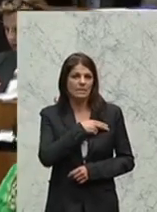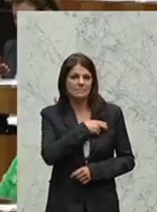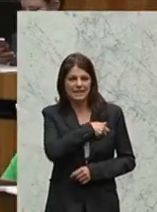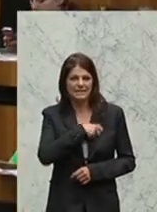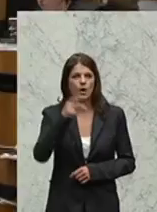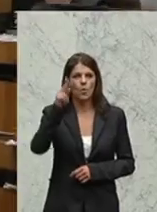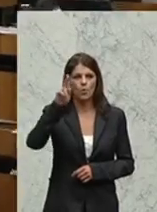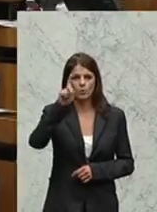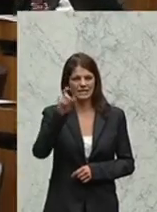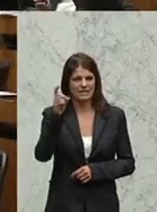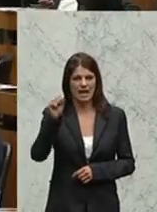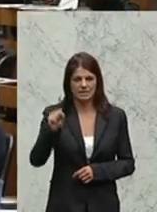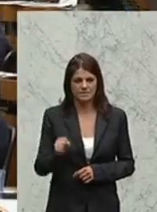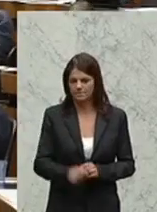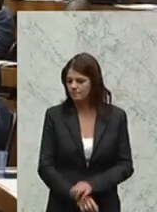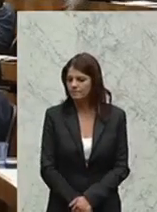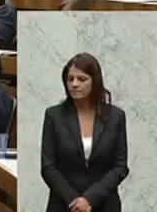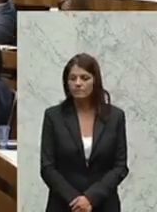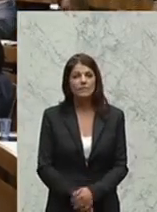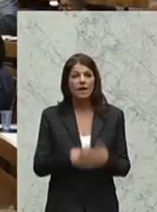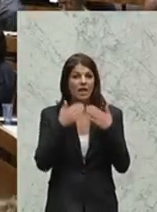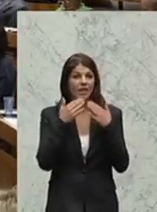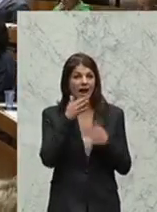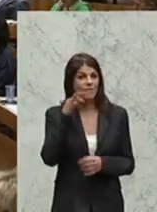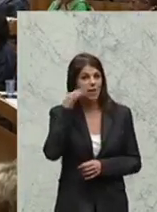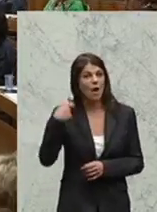Werner Faymann. Der Titel des dringlichen Antrags ist: Stirbt der Wirt, stirbt das Dorf.